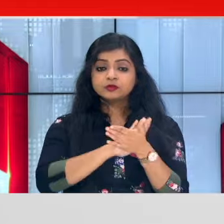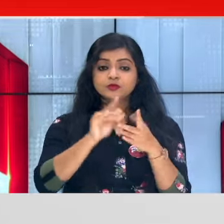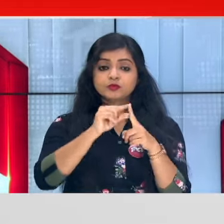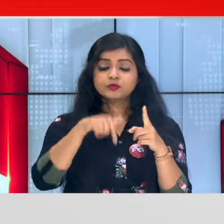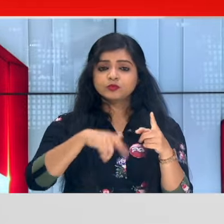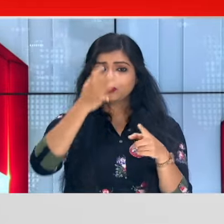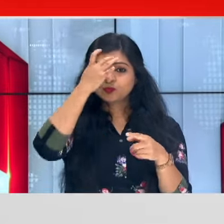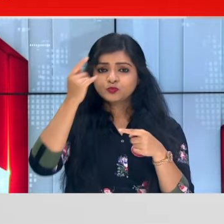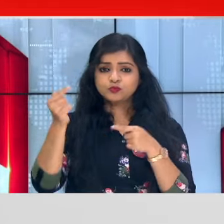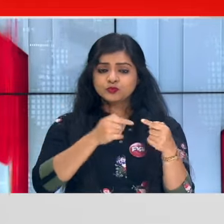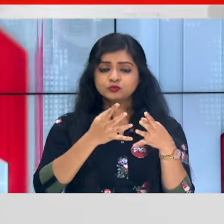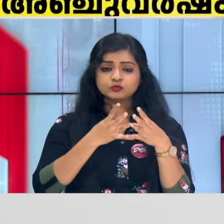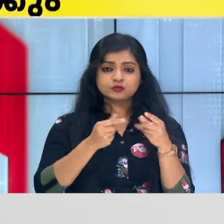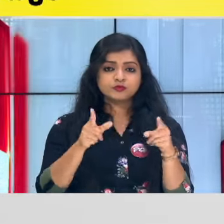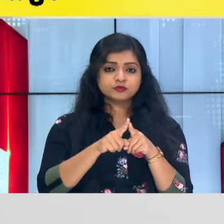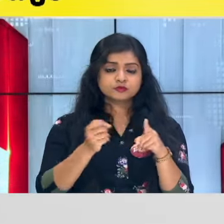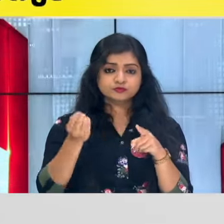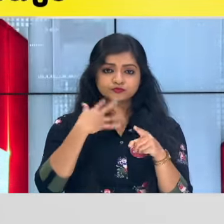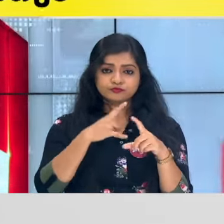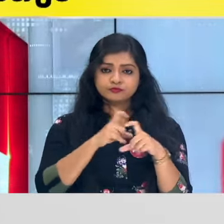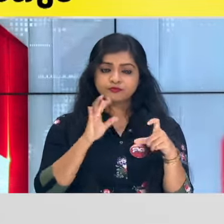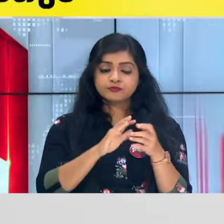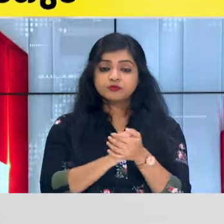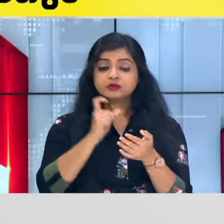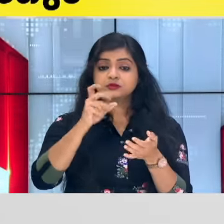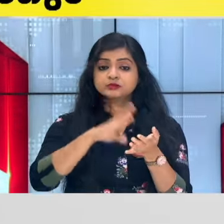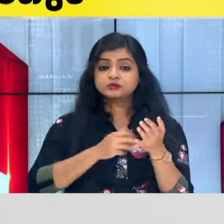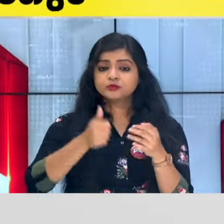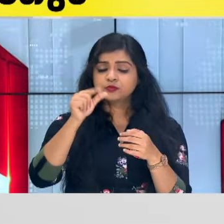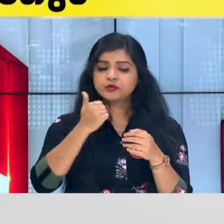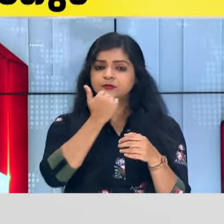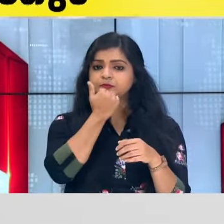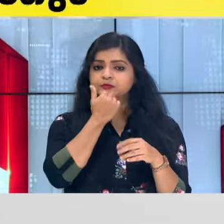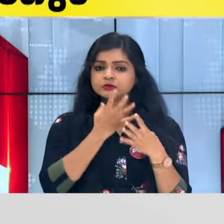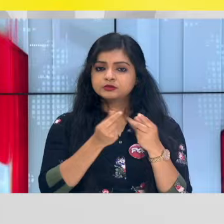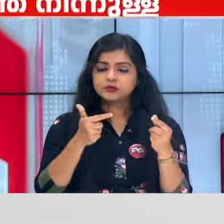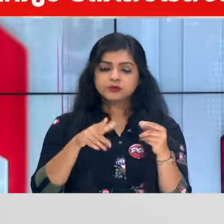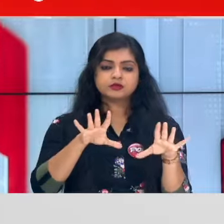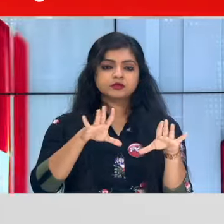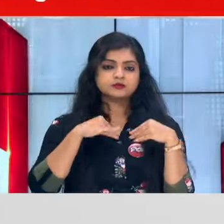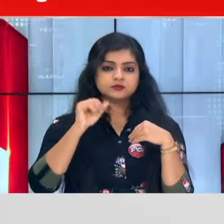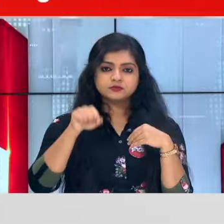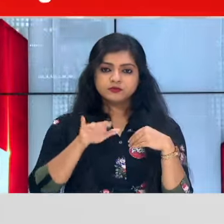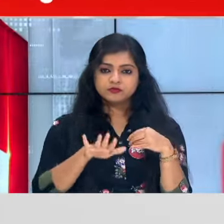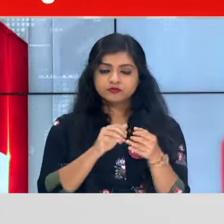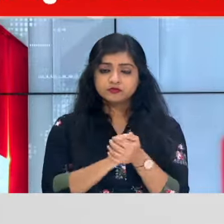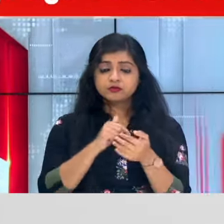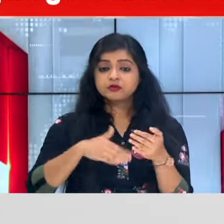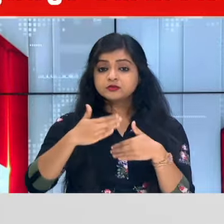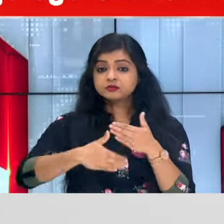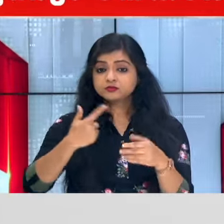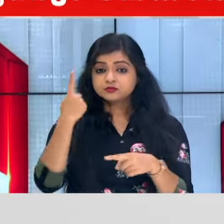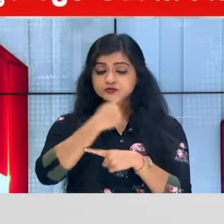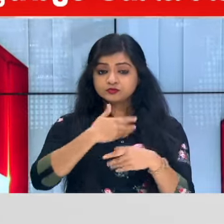തർക്കങ്ങളെല്ലാം പരിഹരിക്കുന്നതായി വ്യക്തമാക്കിയിരിക്കുന്നത്. മുഖ്യമന്ത്രിയുടെ ഭാഗത്തും ചില വീഴ്ചകൾ സംഭവിച്ചു, അത് അംഗീകരിക്കുകയും ചെയ്യുന്നുണ്ട്. അതിനുശേഷം ഇനിയുള്ള ദിവസങ്ങൾ,